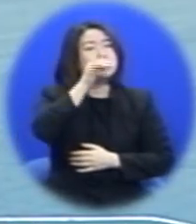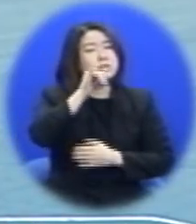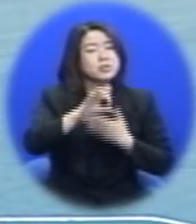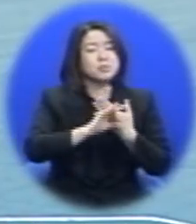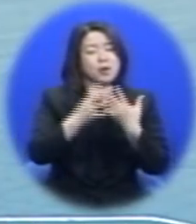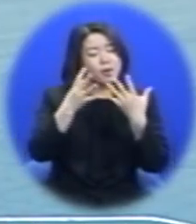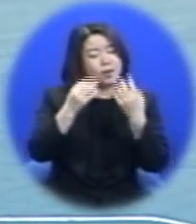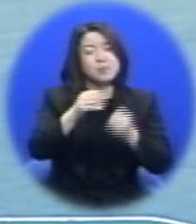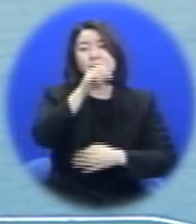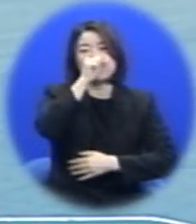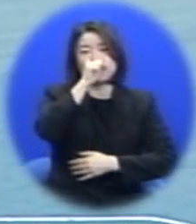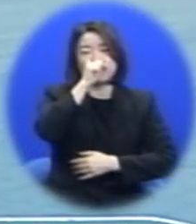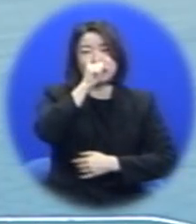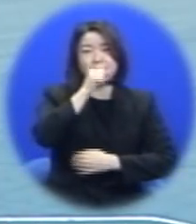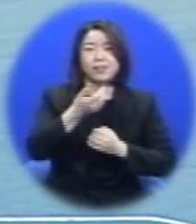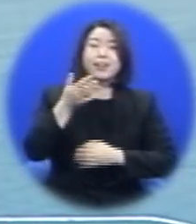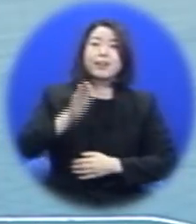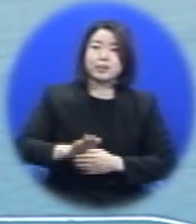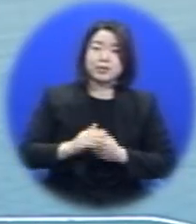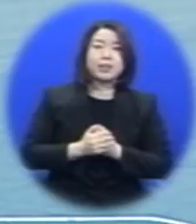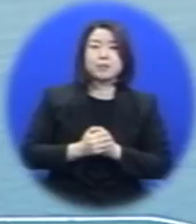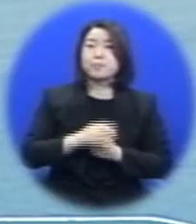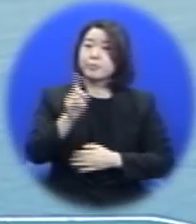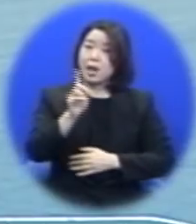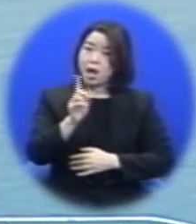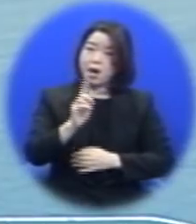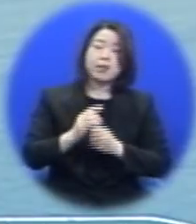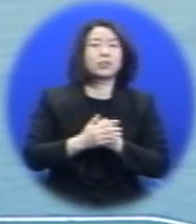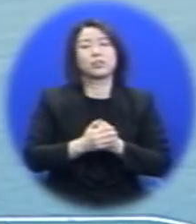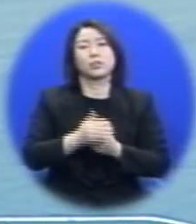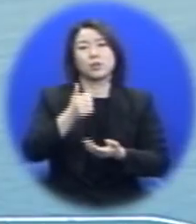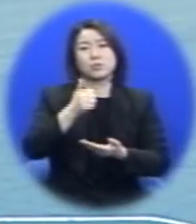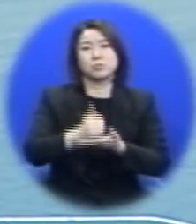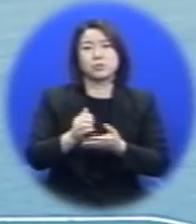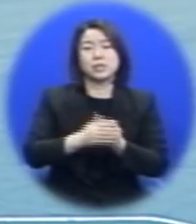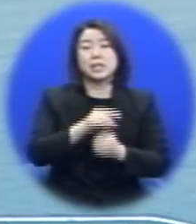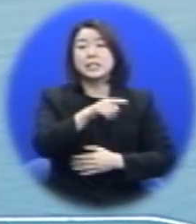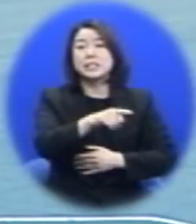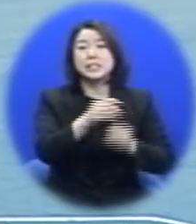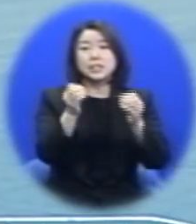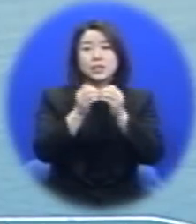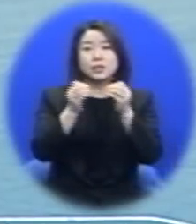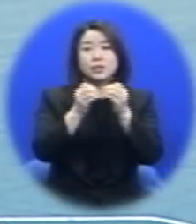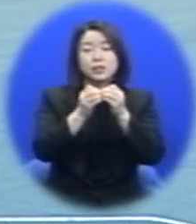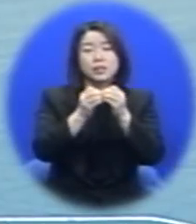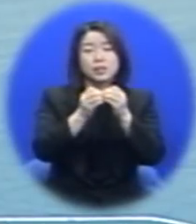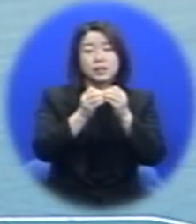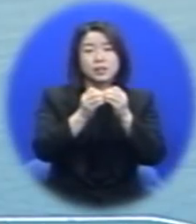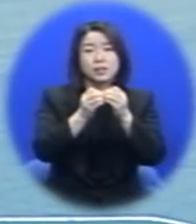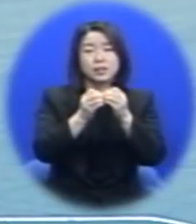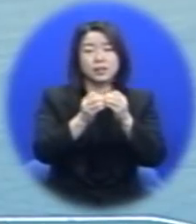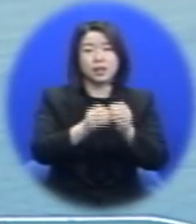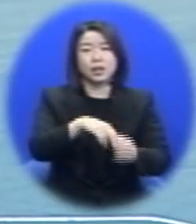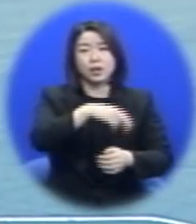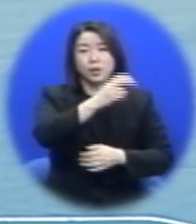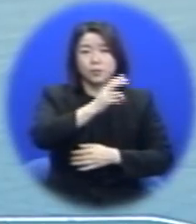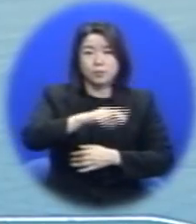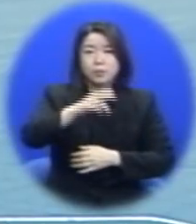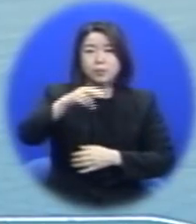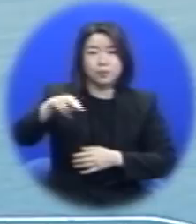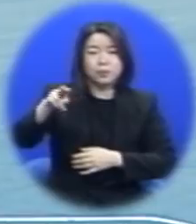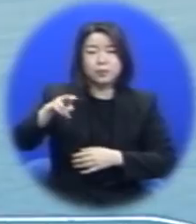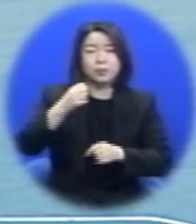좋을까요? 그런데 어떤 분이 이 가사에 곡조를